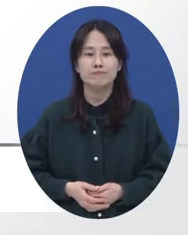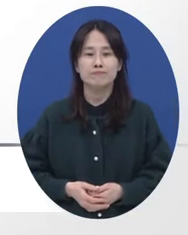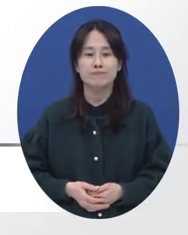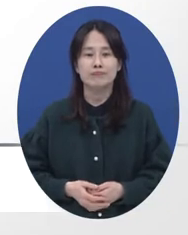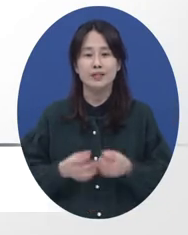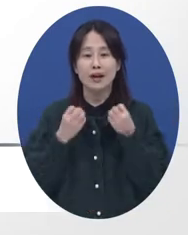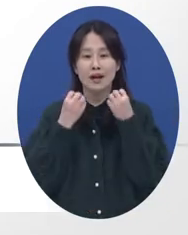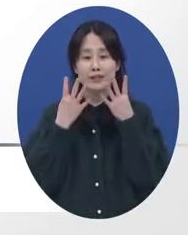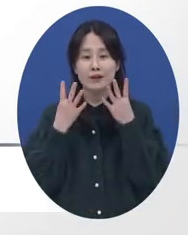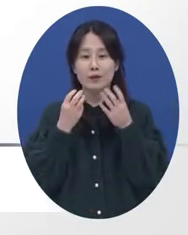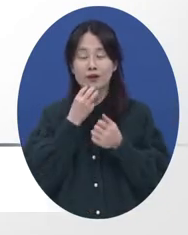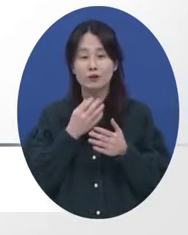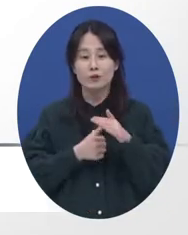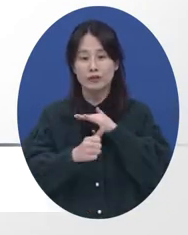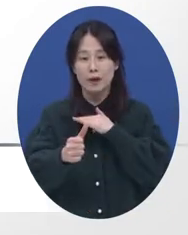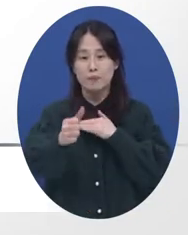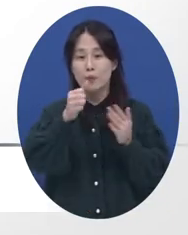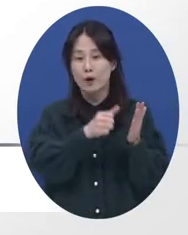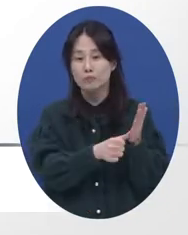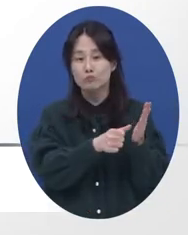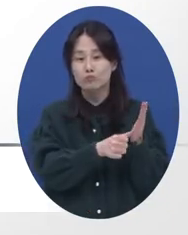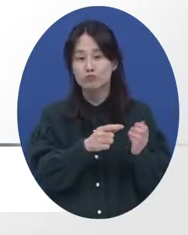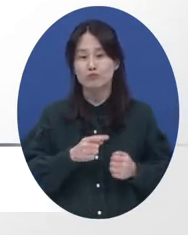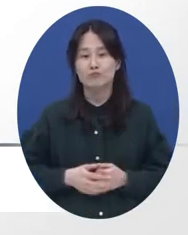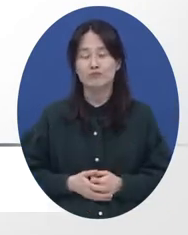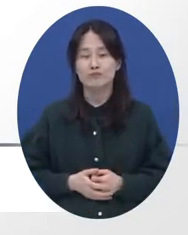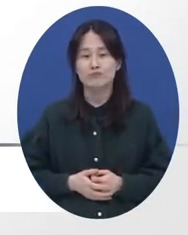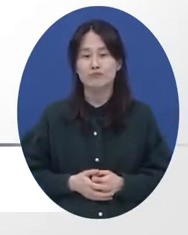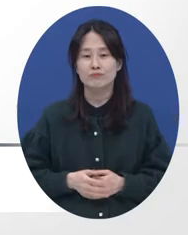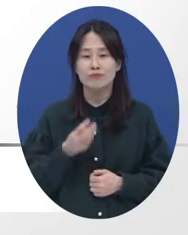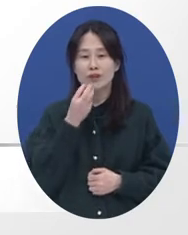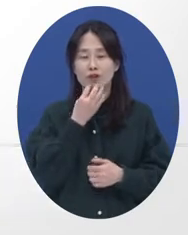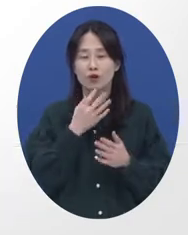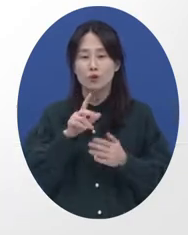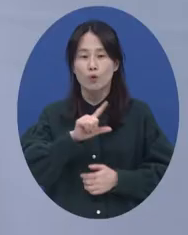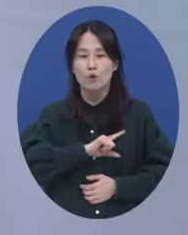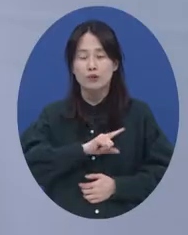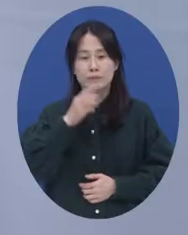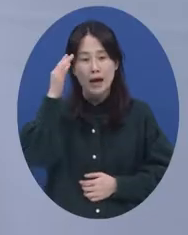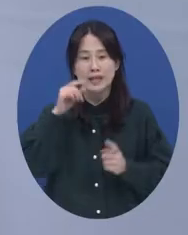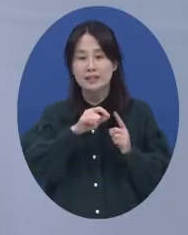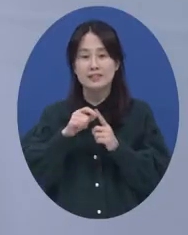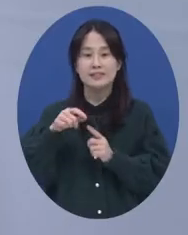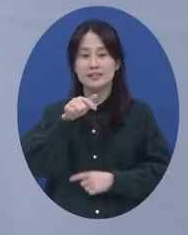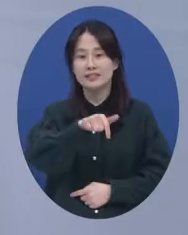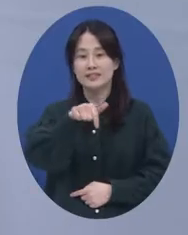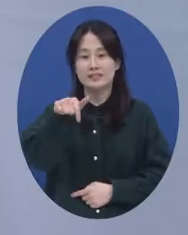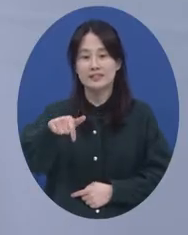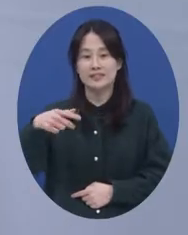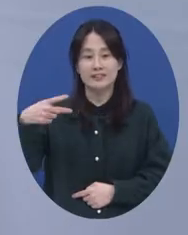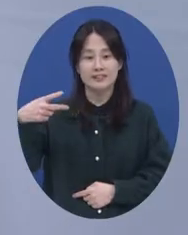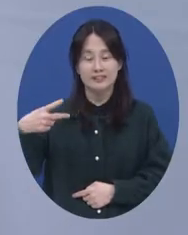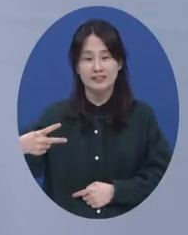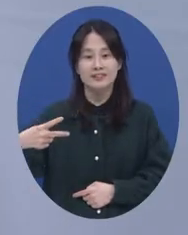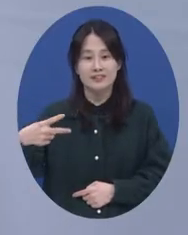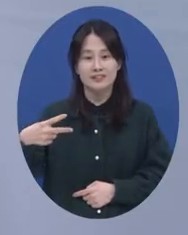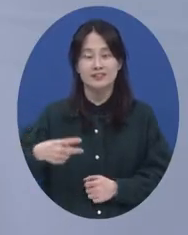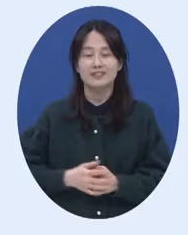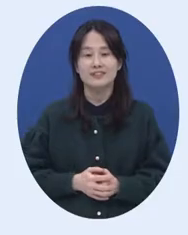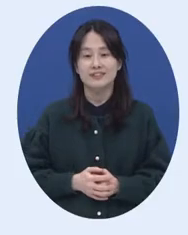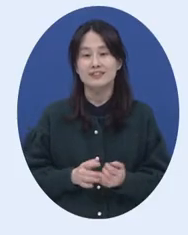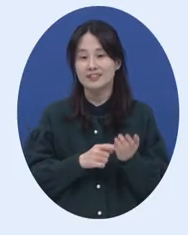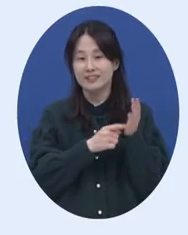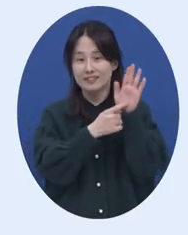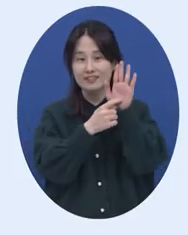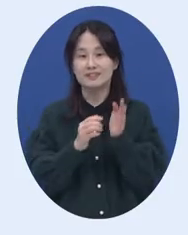새롭게 경기도를 대표할 상징물입니다. 경기도 이름의 한글 초성, 기역, 기역, 디귿을